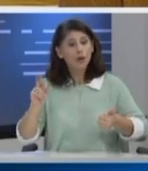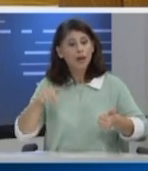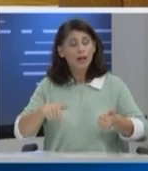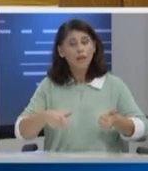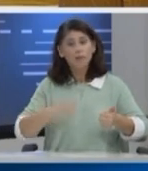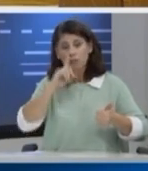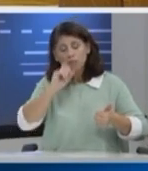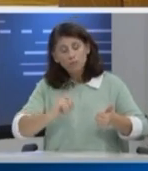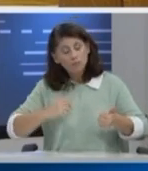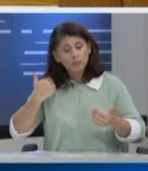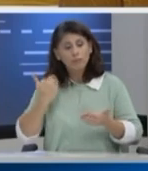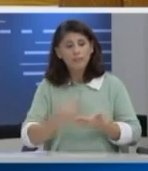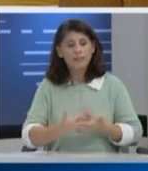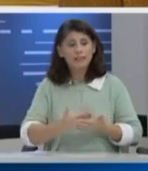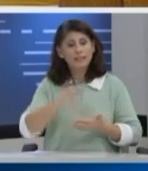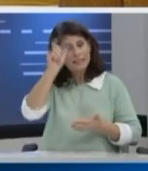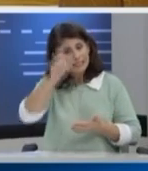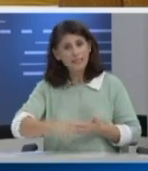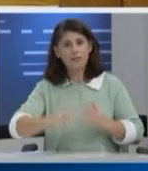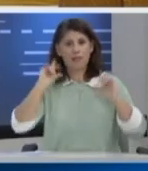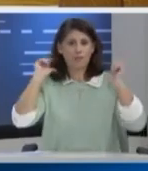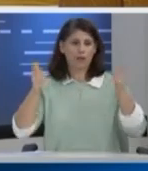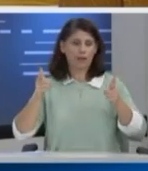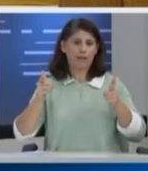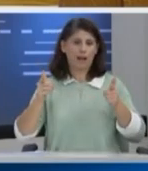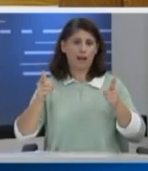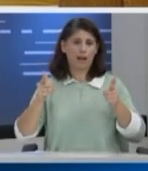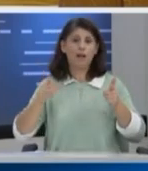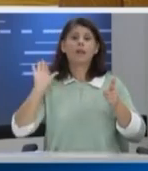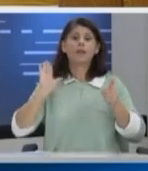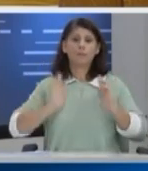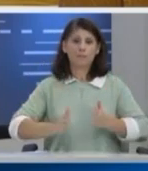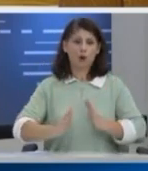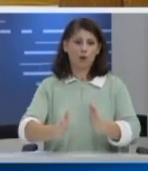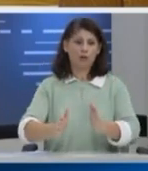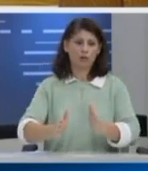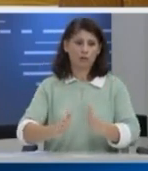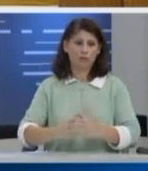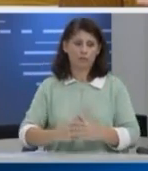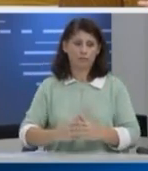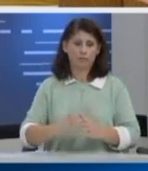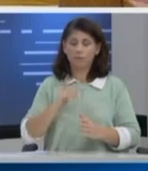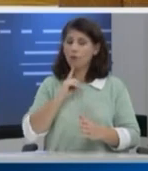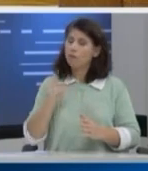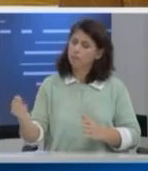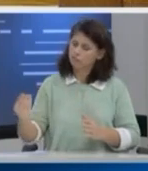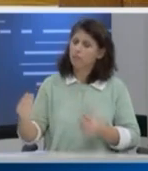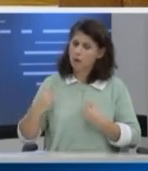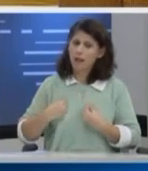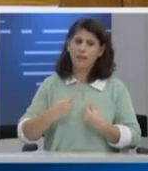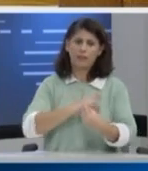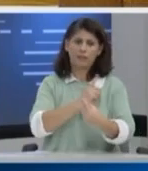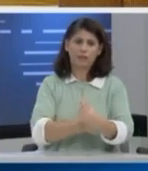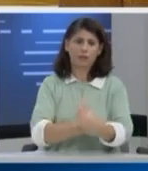που επιτάσσει η ίδια η δημοκρατία, να μην προχωρήσω δηλαδή όπως μου έδινε τη δυνατότητα